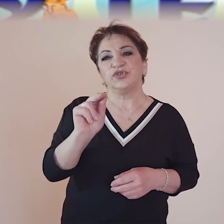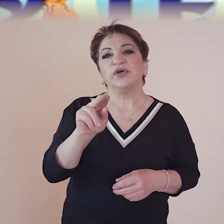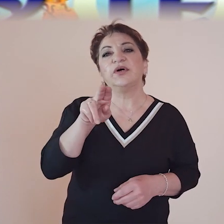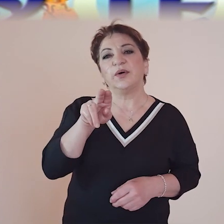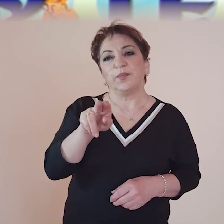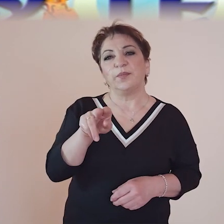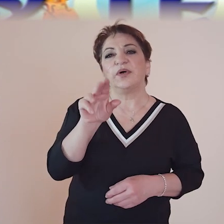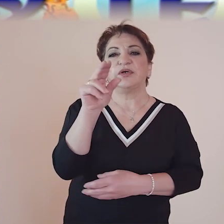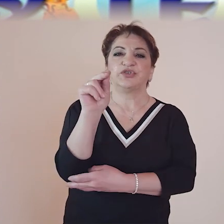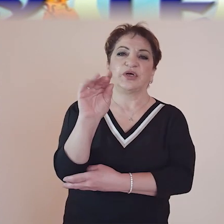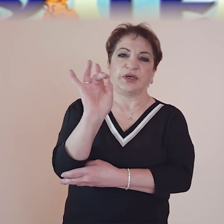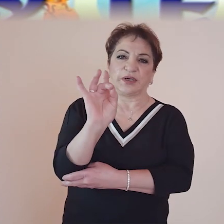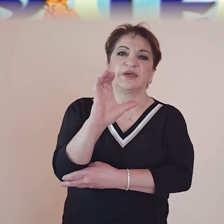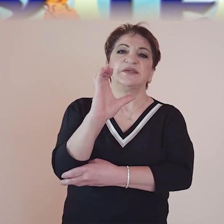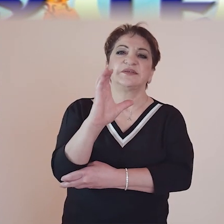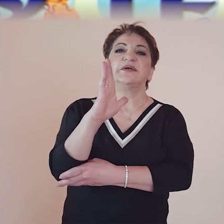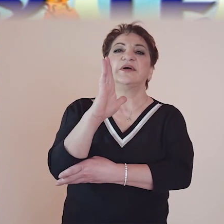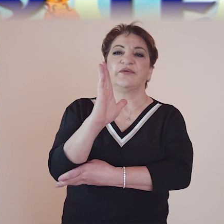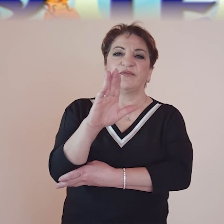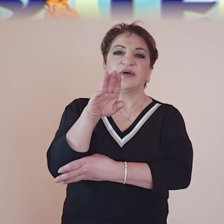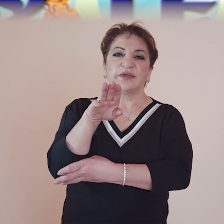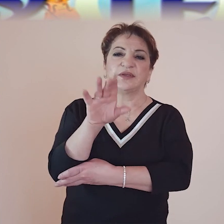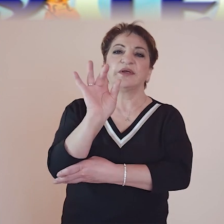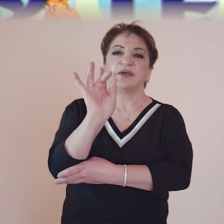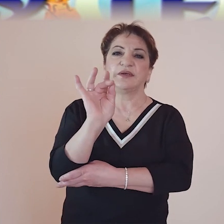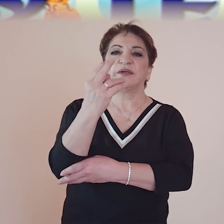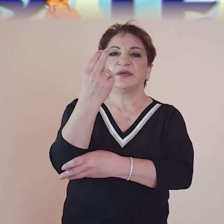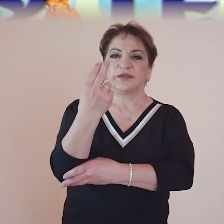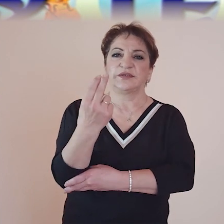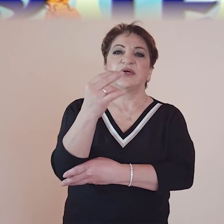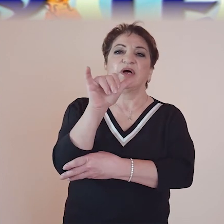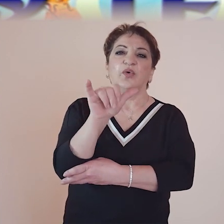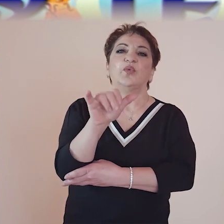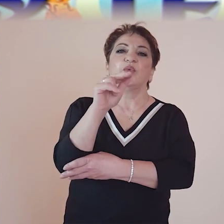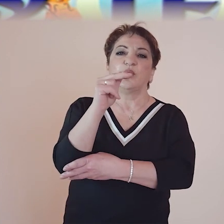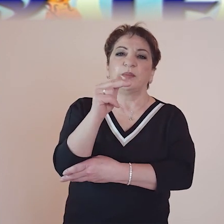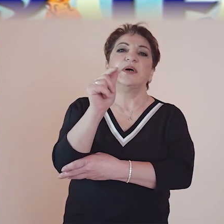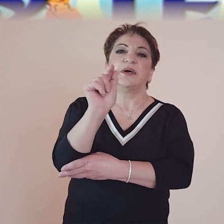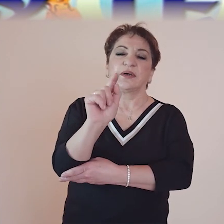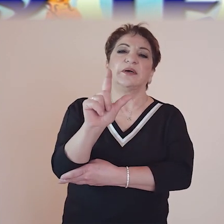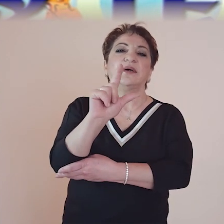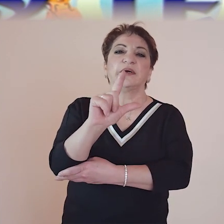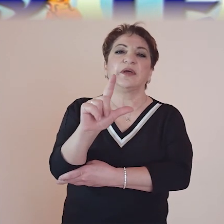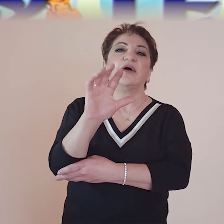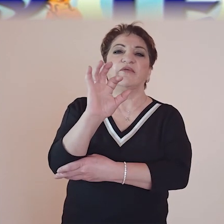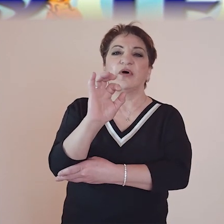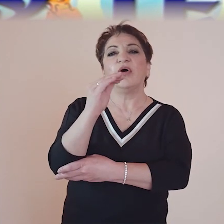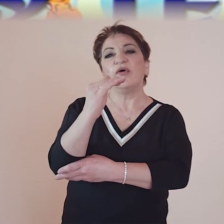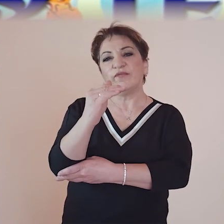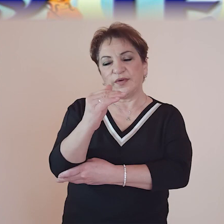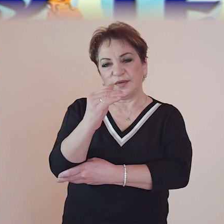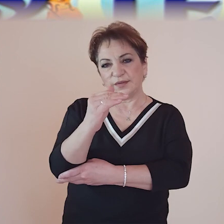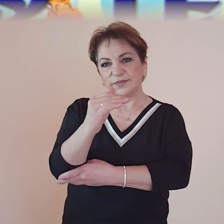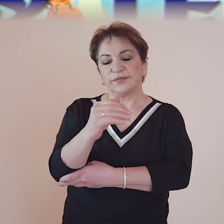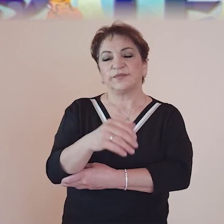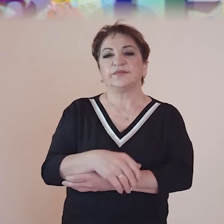-ժ-ժ-ժ